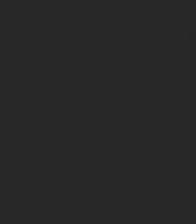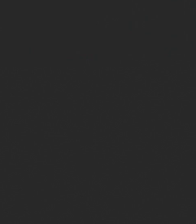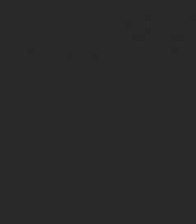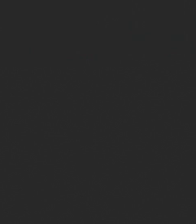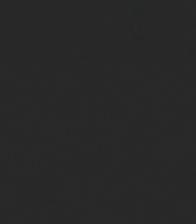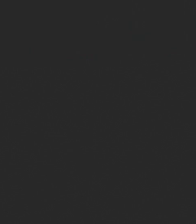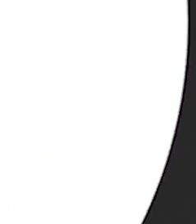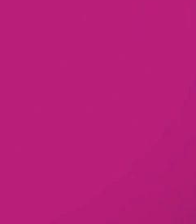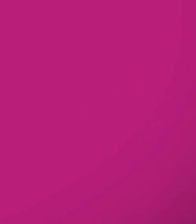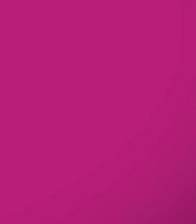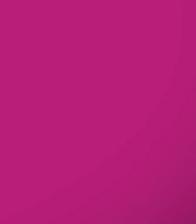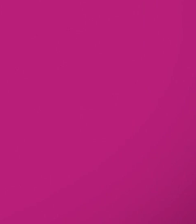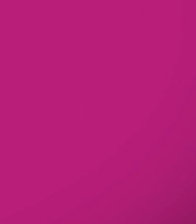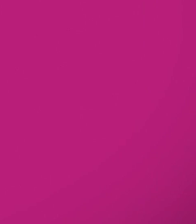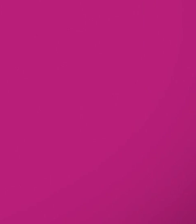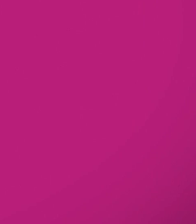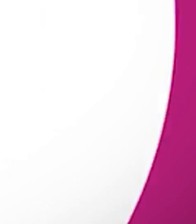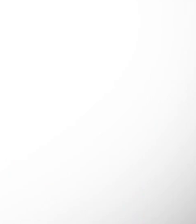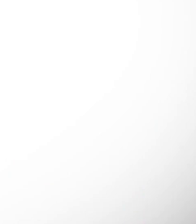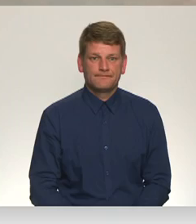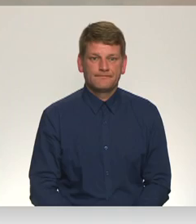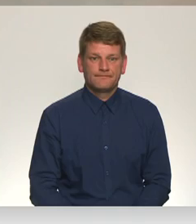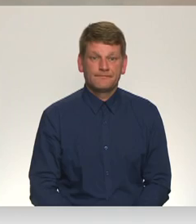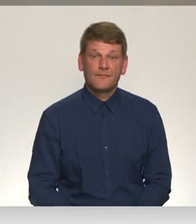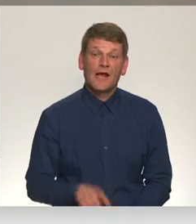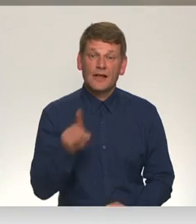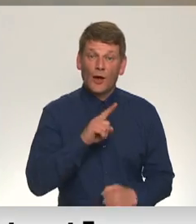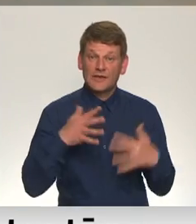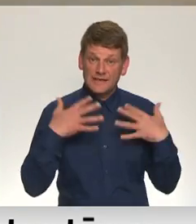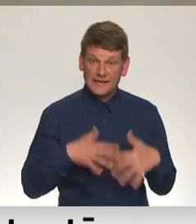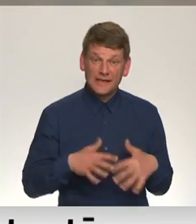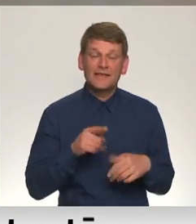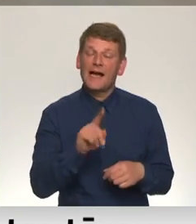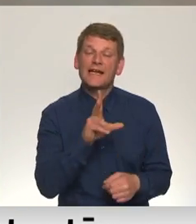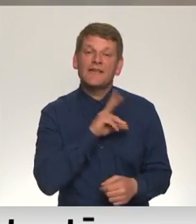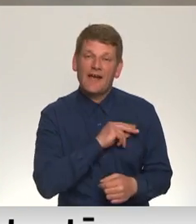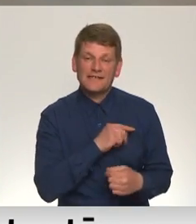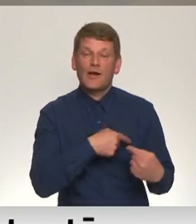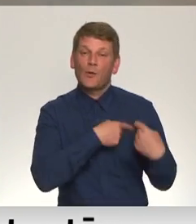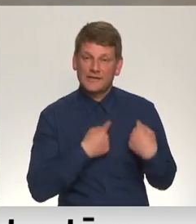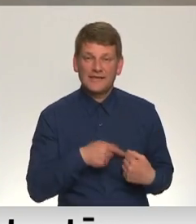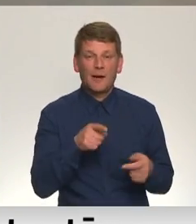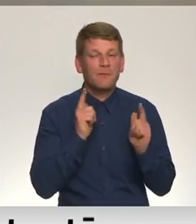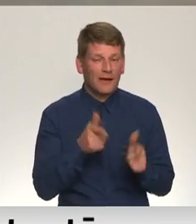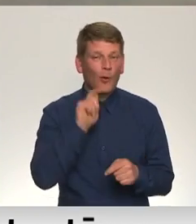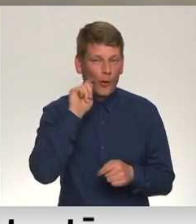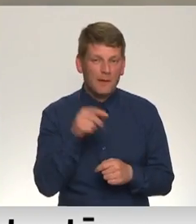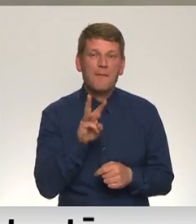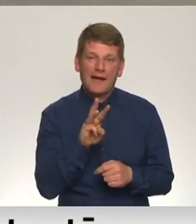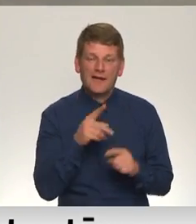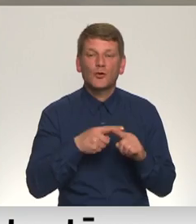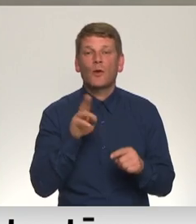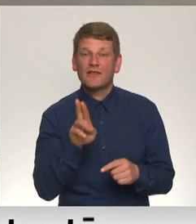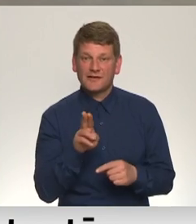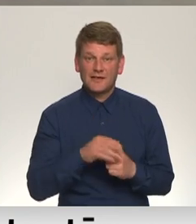Re, viss ēters ir te! Tautas tērps tā ir dvēsele un sirds. Tam piekrīt arī ukraiņi Marjana un